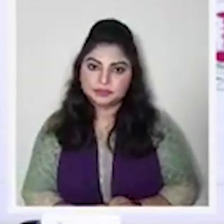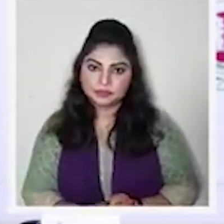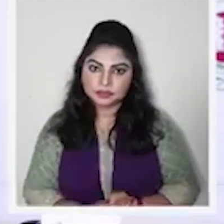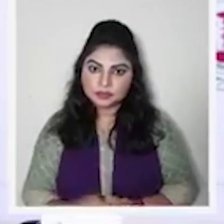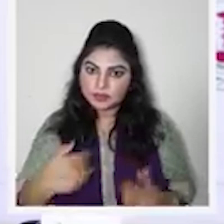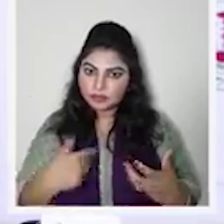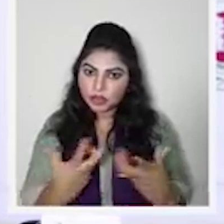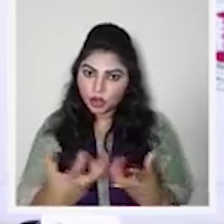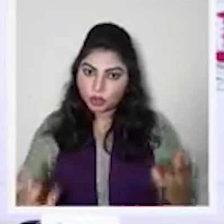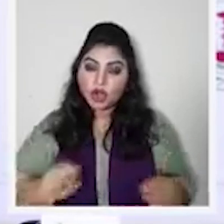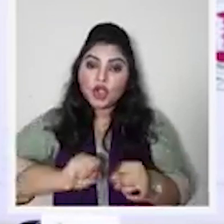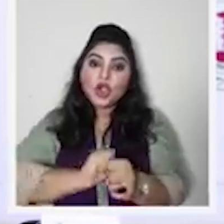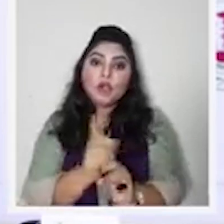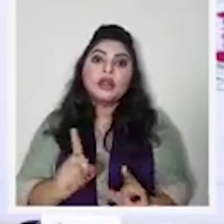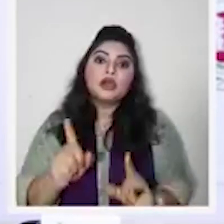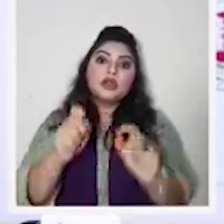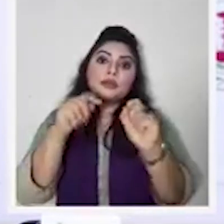59,693 জন।